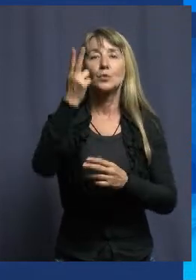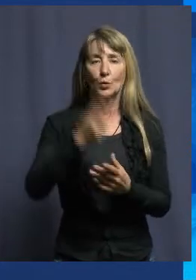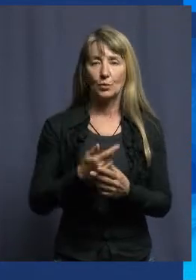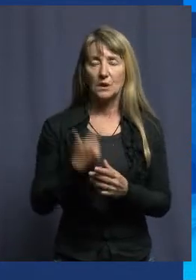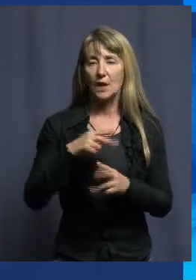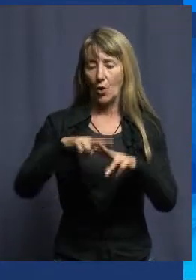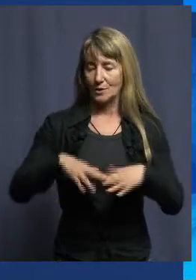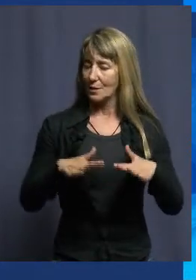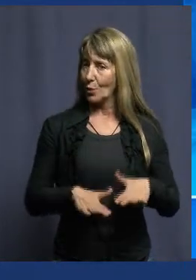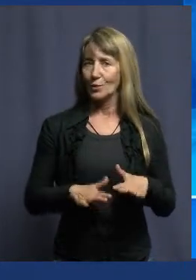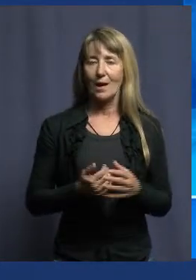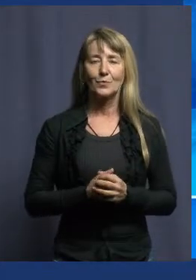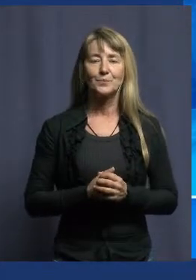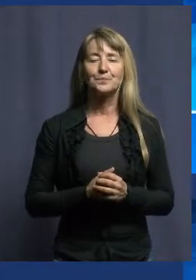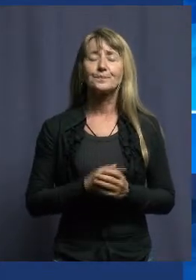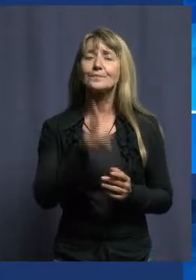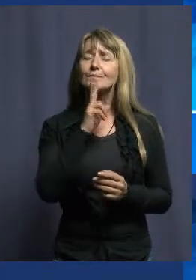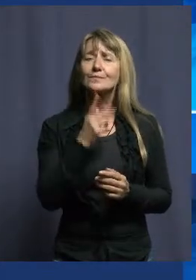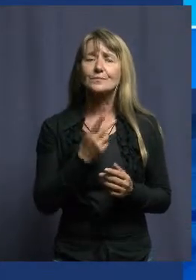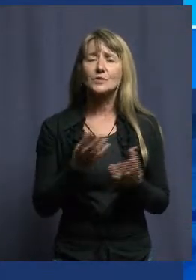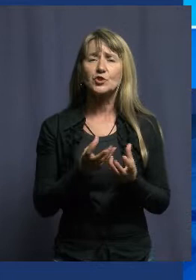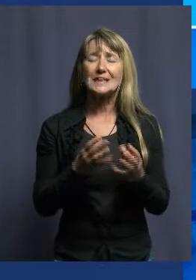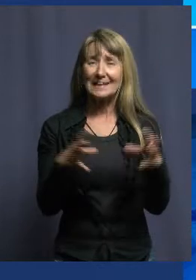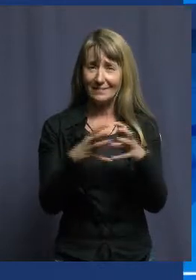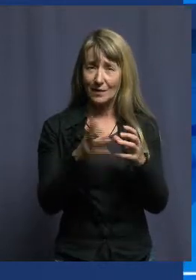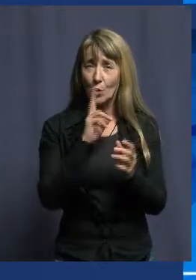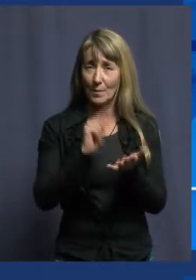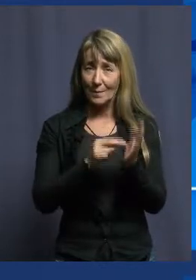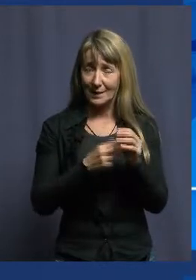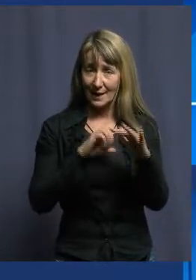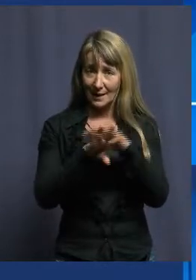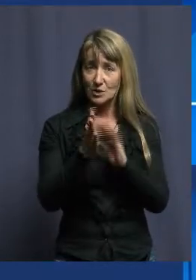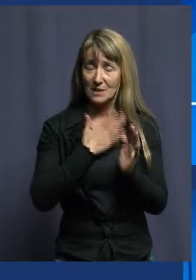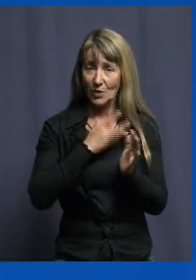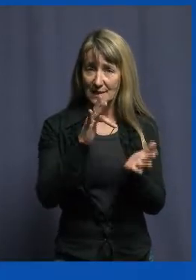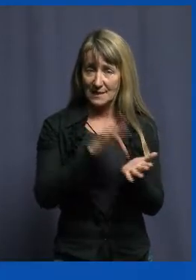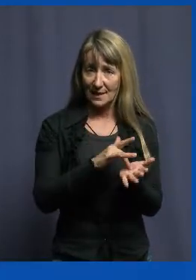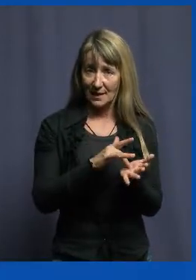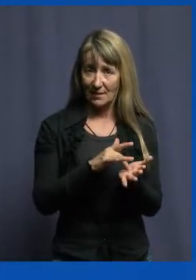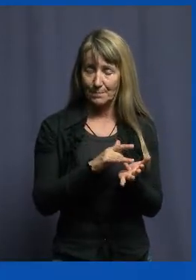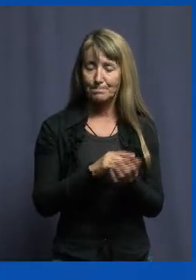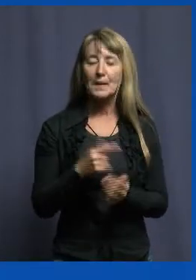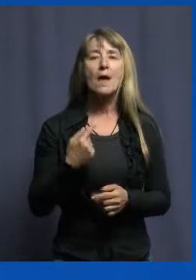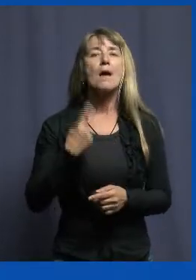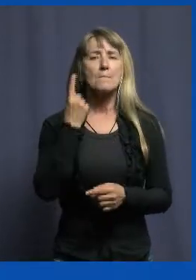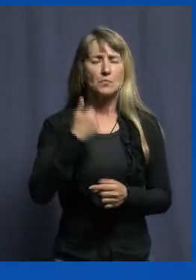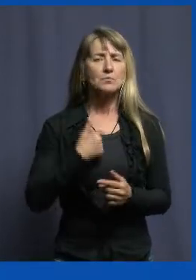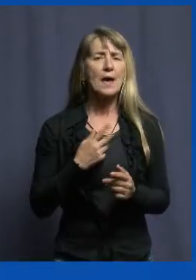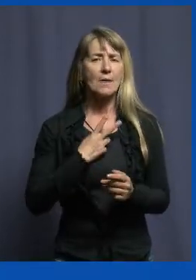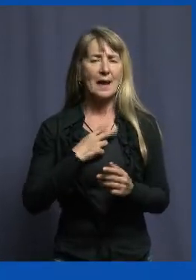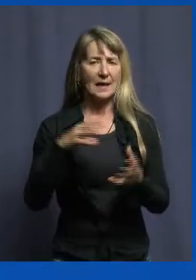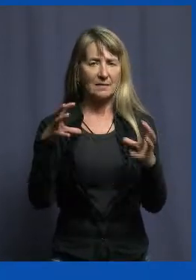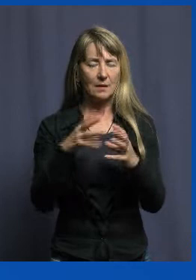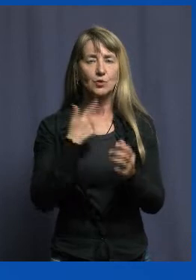do da ostanemo u njemu. Ko čini tim sa kojim planirate da realizujete svoje ciljeve? Prvo, mi smo imali tim, dok nas